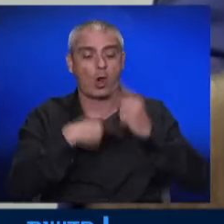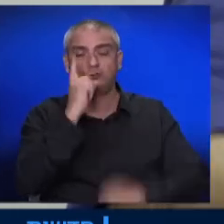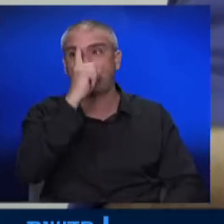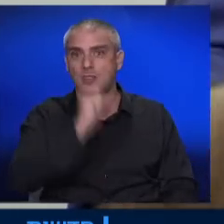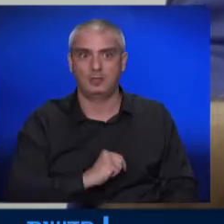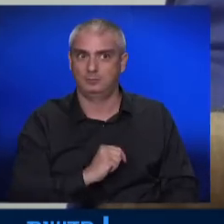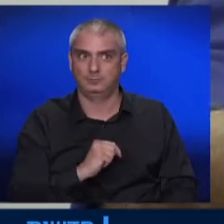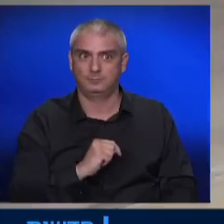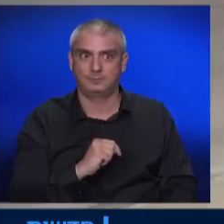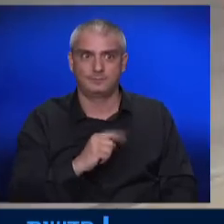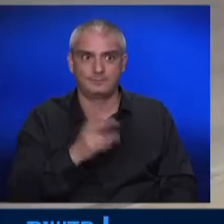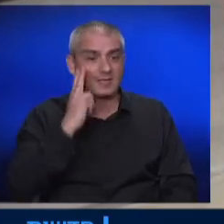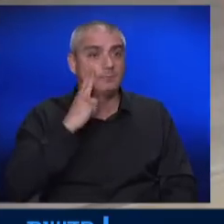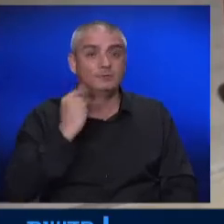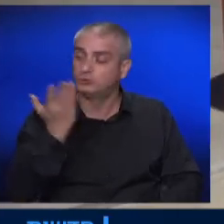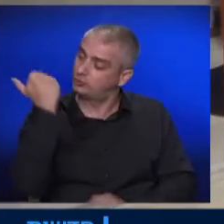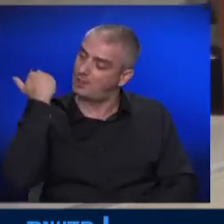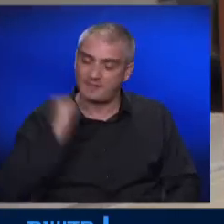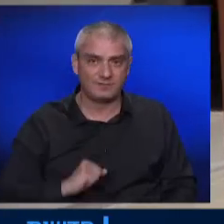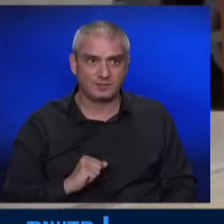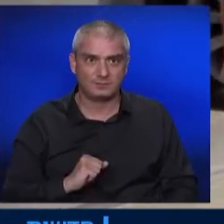על ביזיונות שהיו לפני כן.